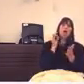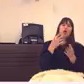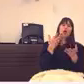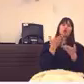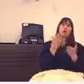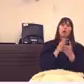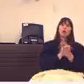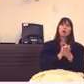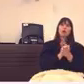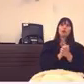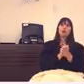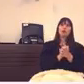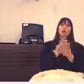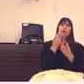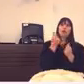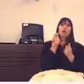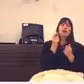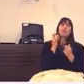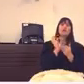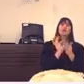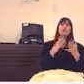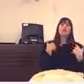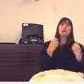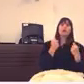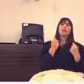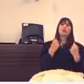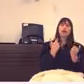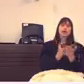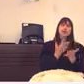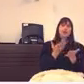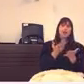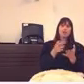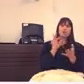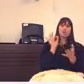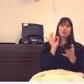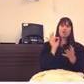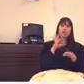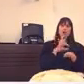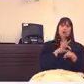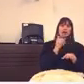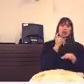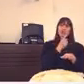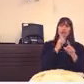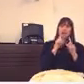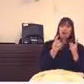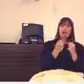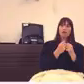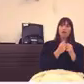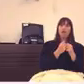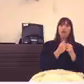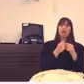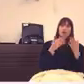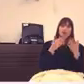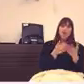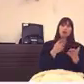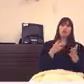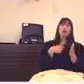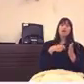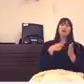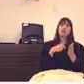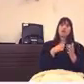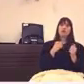שירות תעריף משרד הבריאות. הצעתי להם, חבר'ה, תמצאו מרפאת שיניים אחרת. נעזור לכם